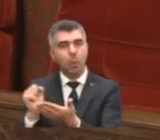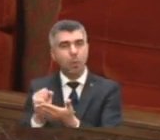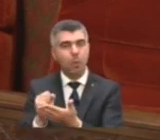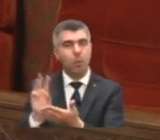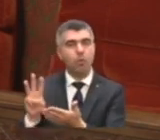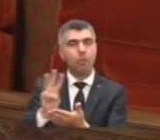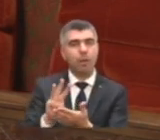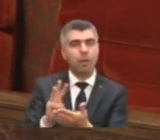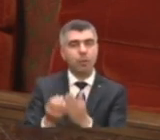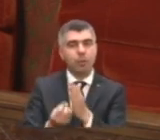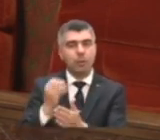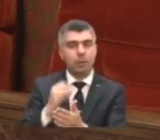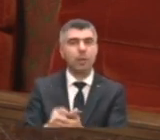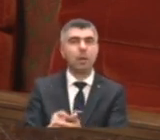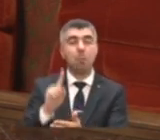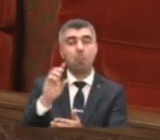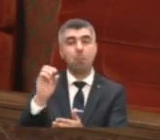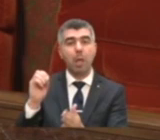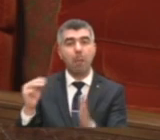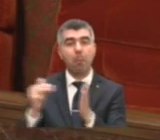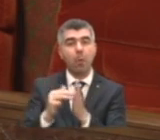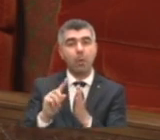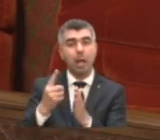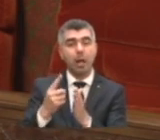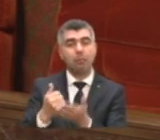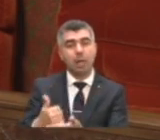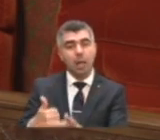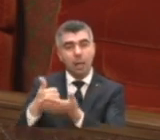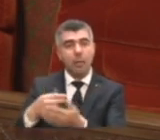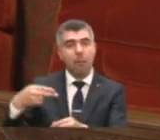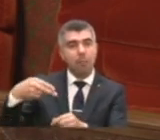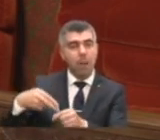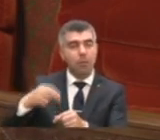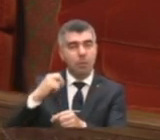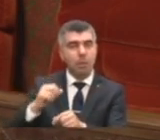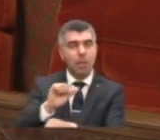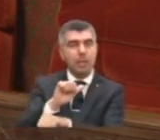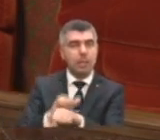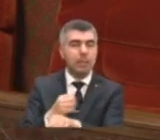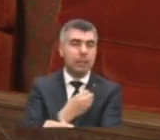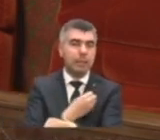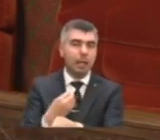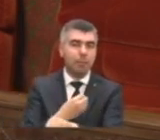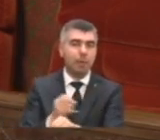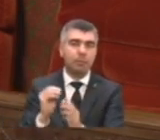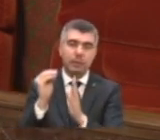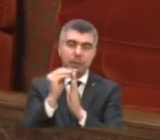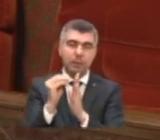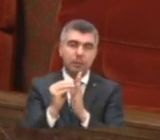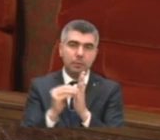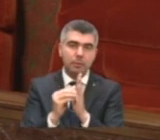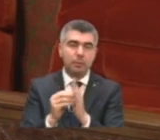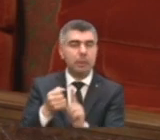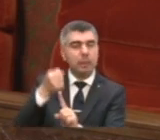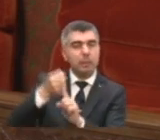المهنيين بتكلفه 100 مليون ديال الدرهم، انطلاق استفاده المهنيين من الحمايه الاجتماعيه ونظام المعاشات، وايضا مواصله العمل